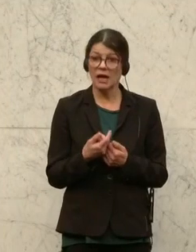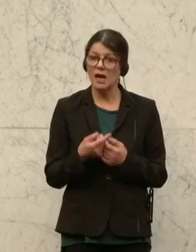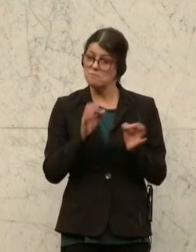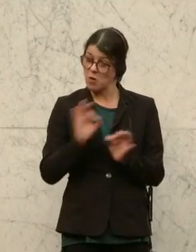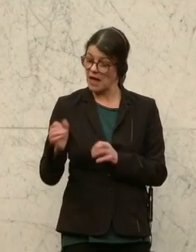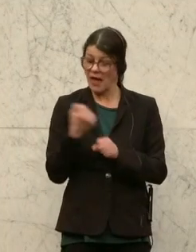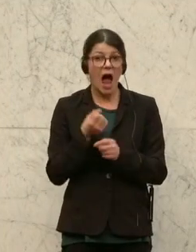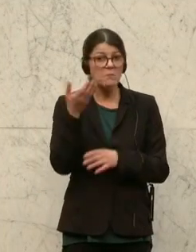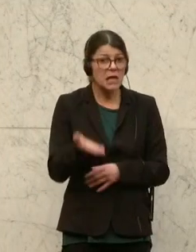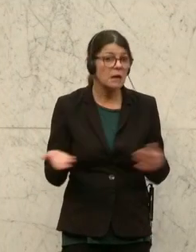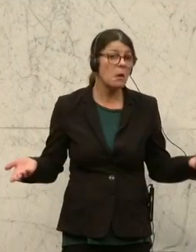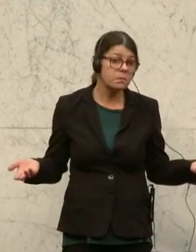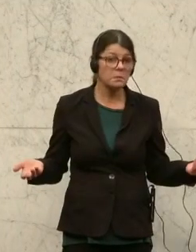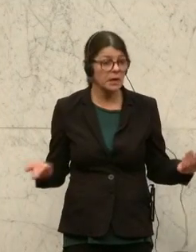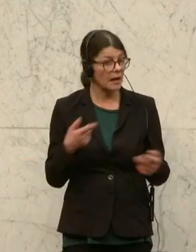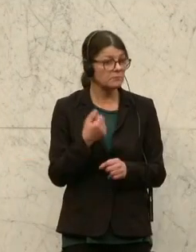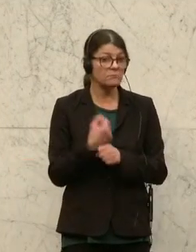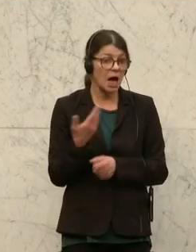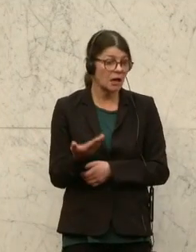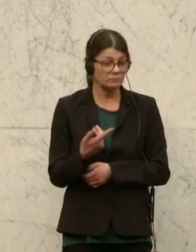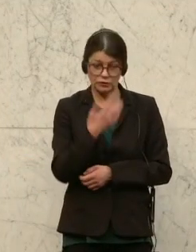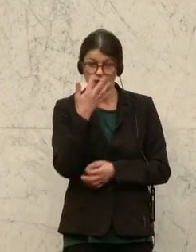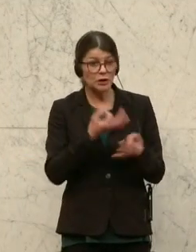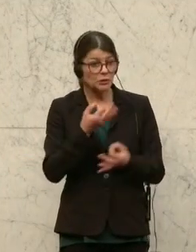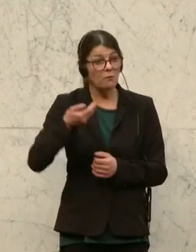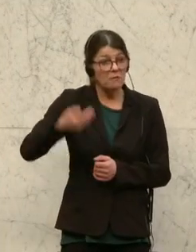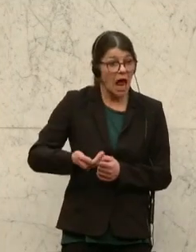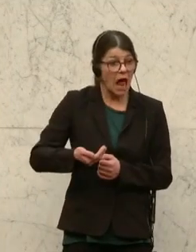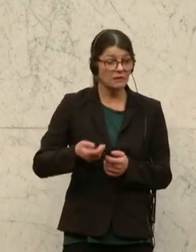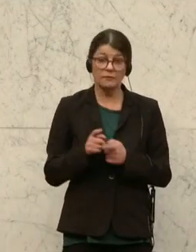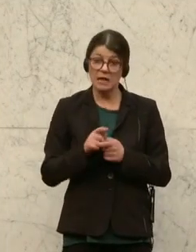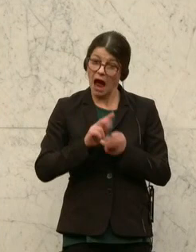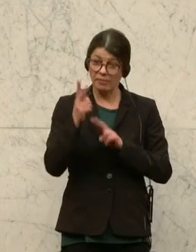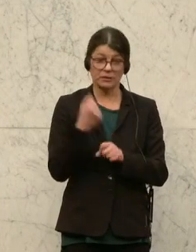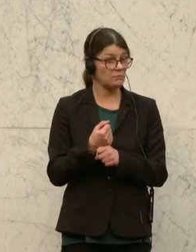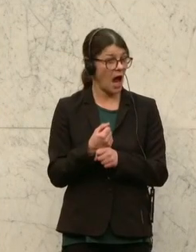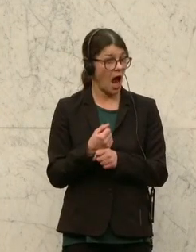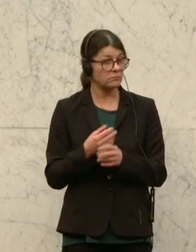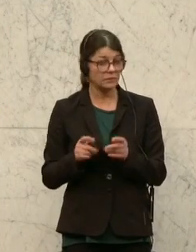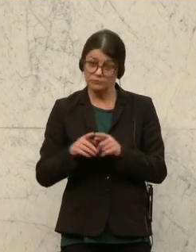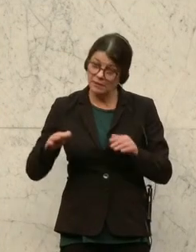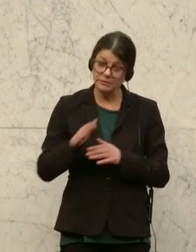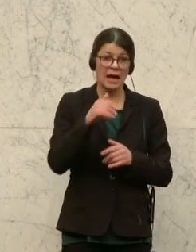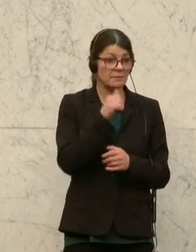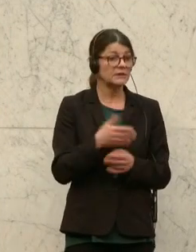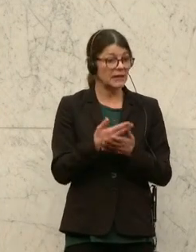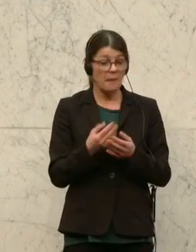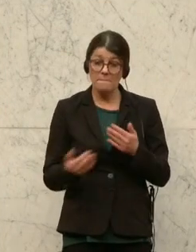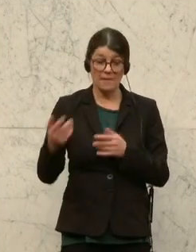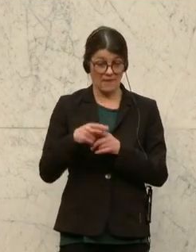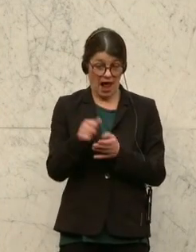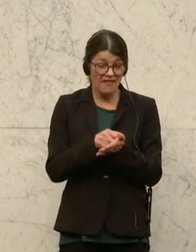Arbeitgeber macht halt auch versucht, die Gehaltskurven anders zu gestalten. Deshalb jetzt höhere